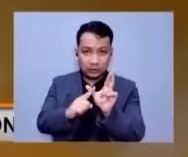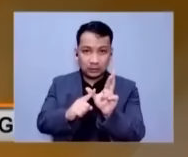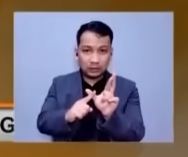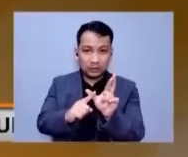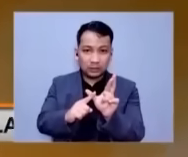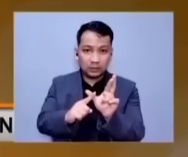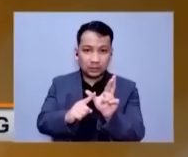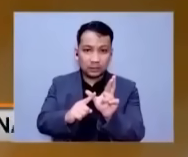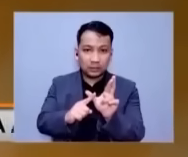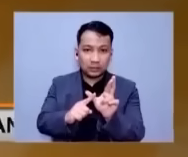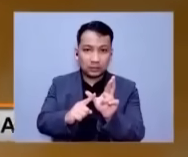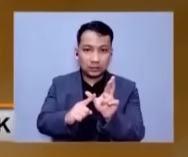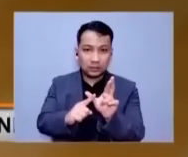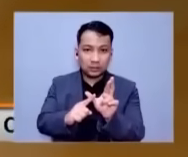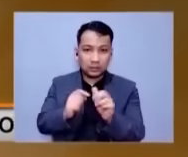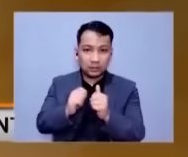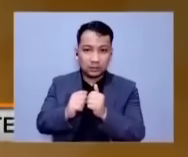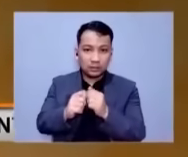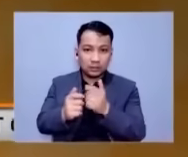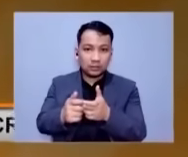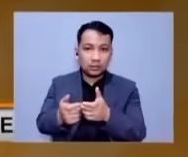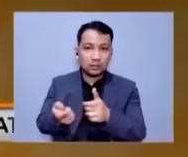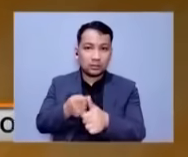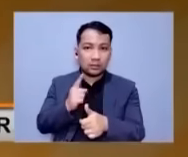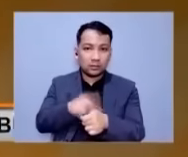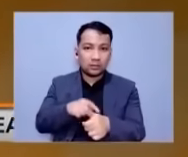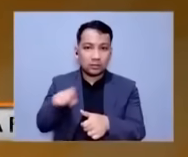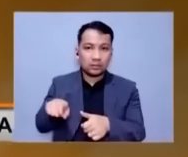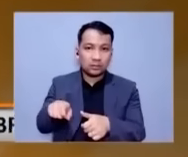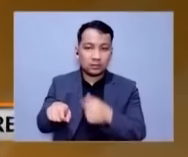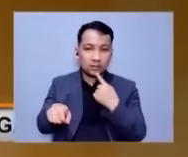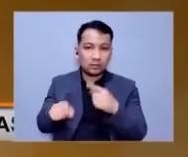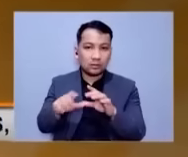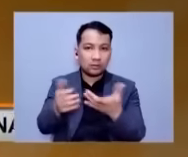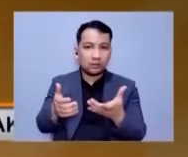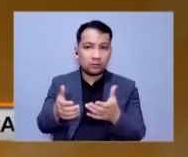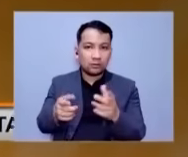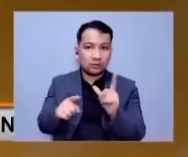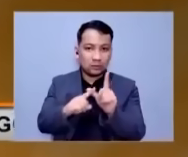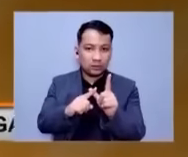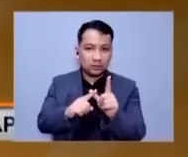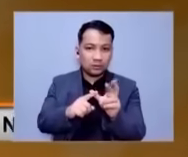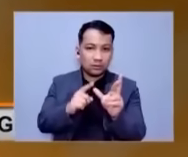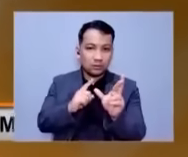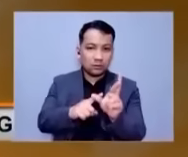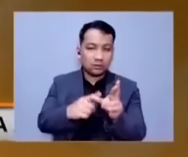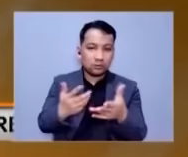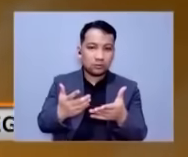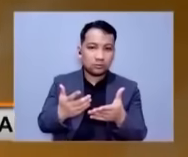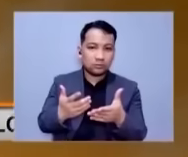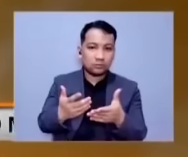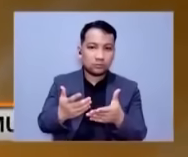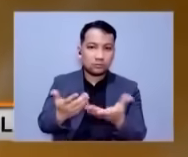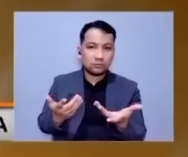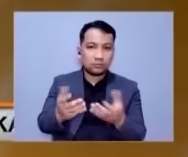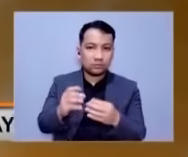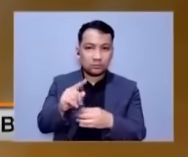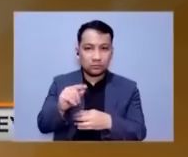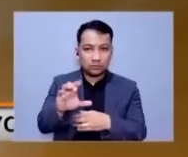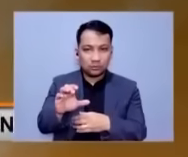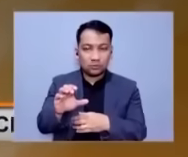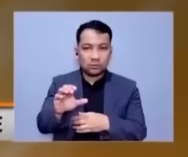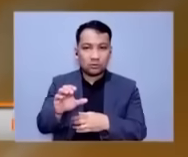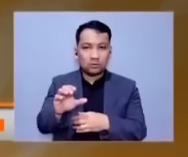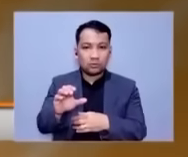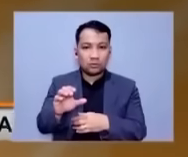prescription. So I need a prescription for that. So you have no RX? If no RX, then it means OTC.